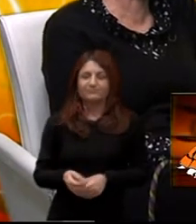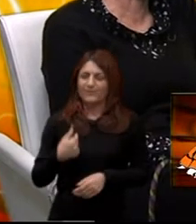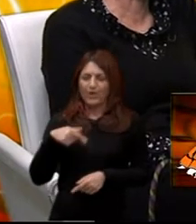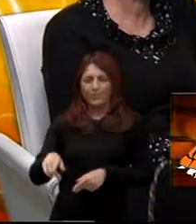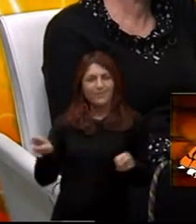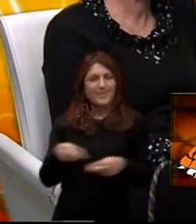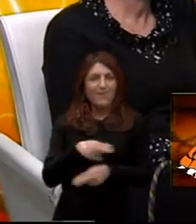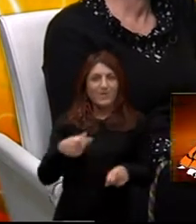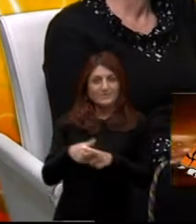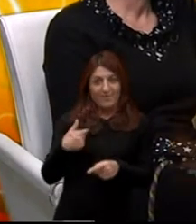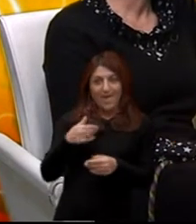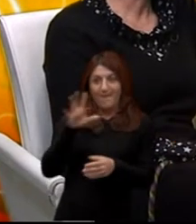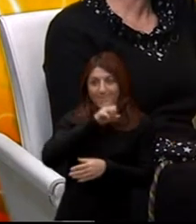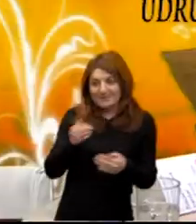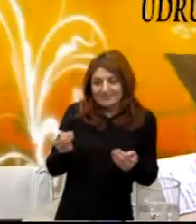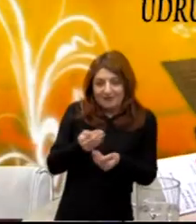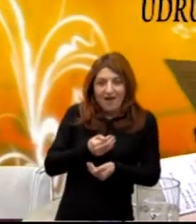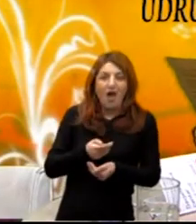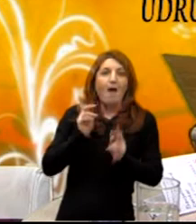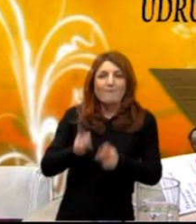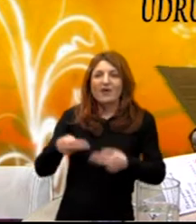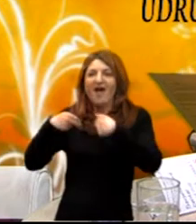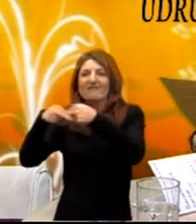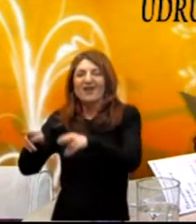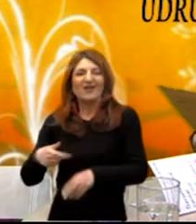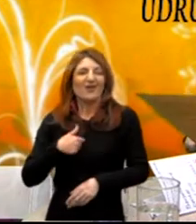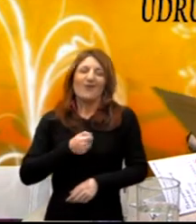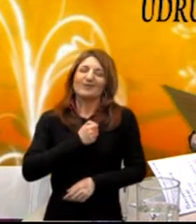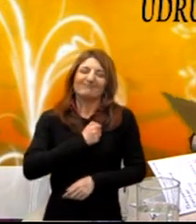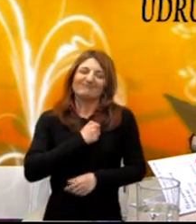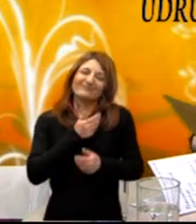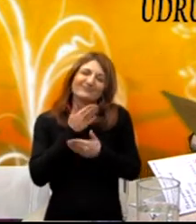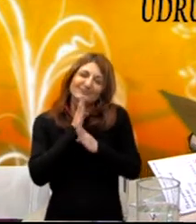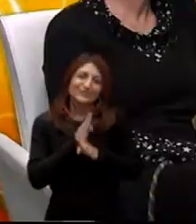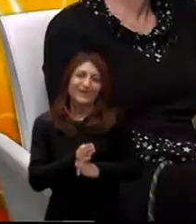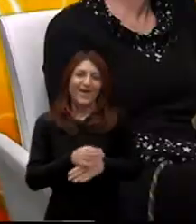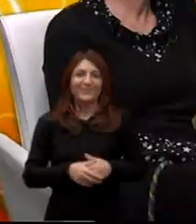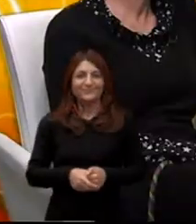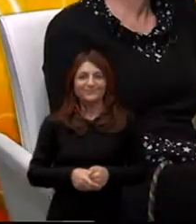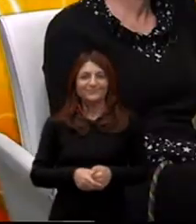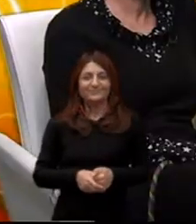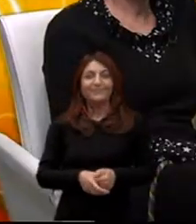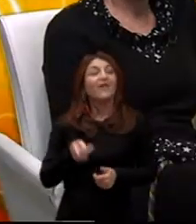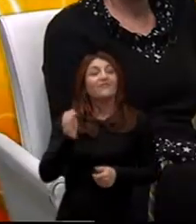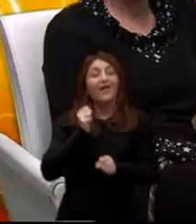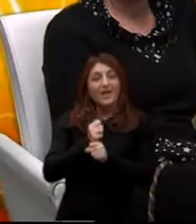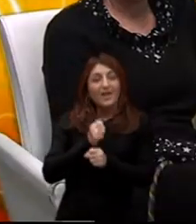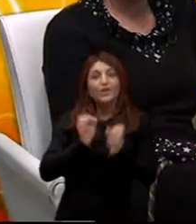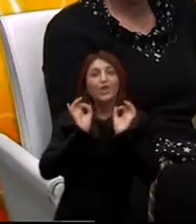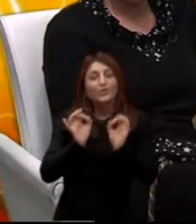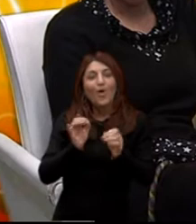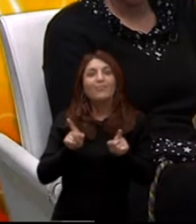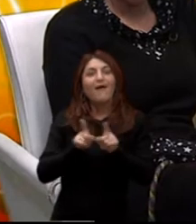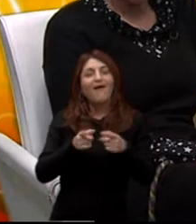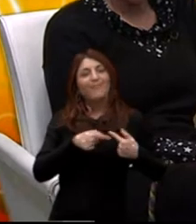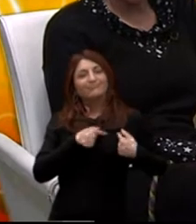vratiti. Ja bi ga odmah posvojila. Pa, to je, vi radite jedno dobro i plemenito djelo i ono što je, mi